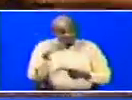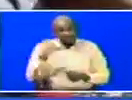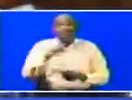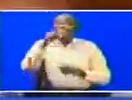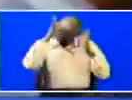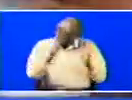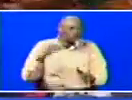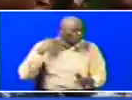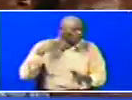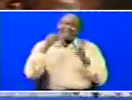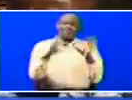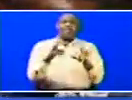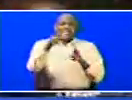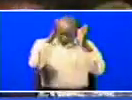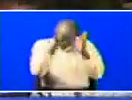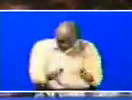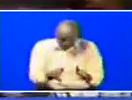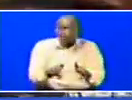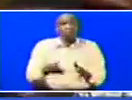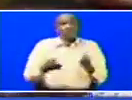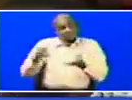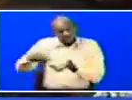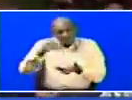si mwizi ya jayi ipa ee ni mtu watakataka.